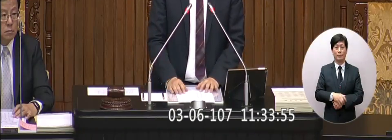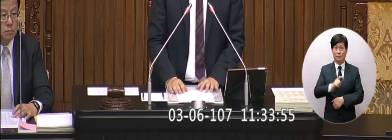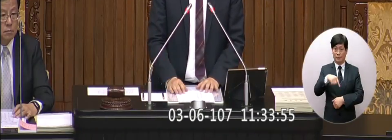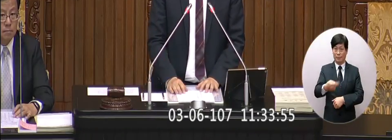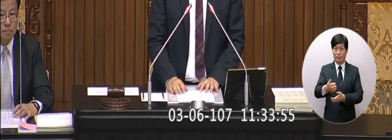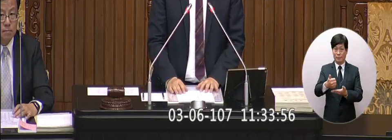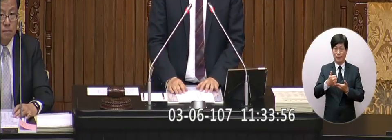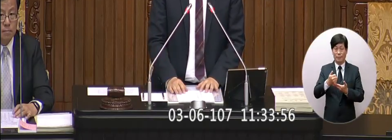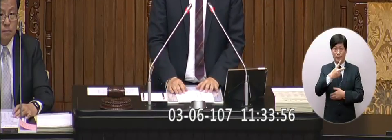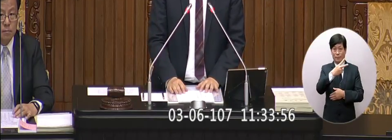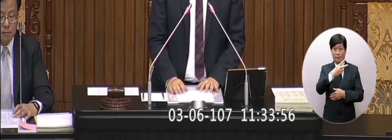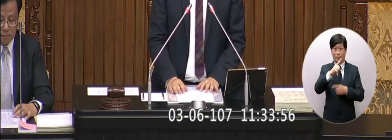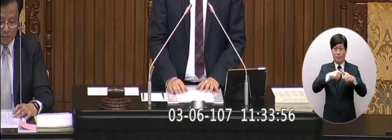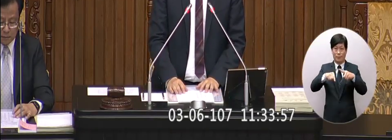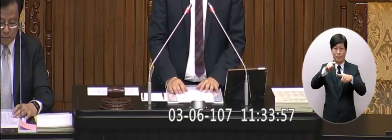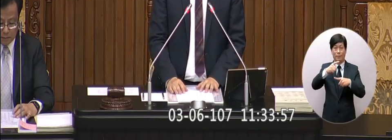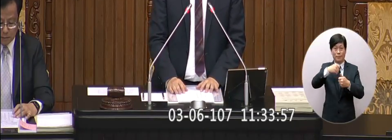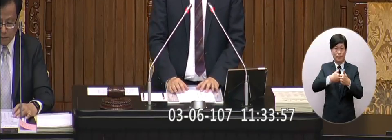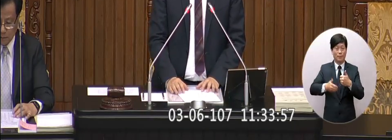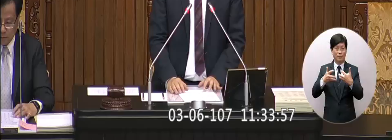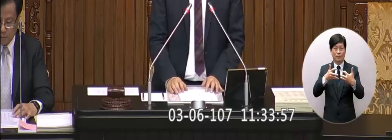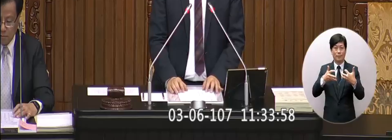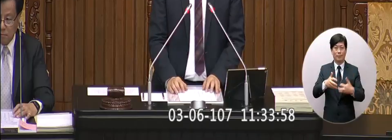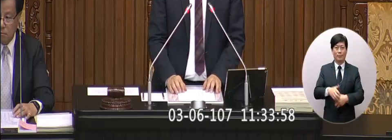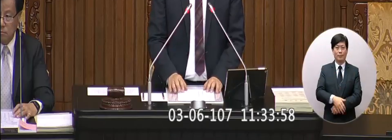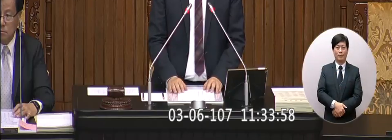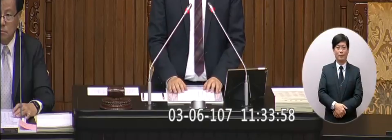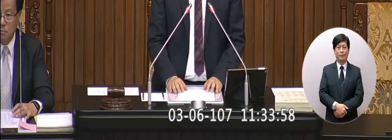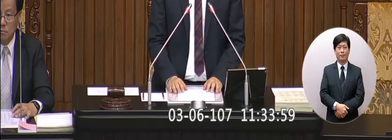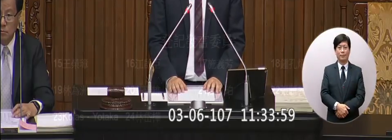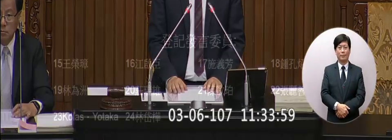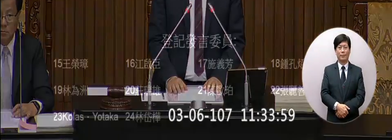接着请游美女委员质询。